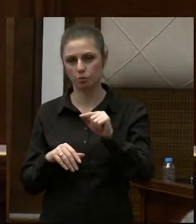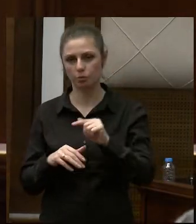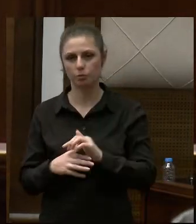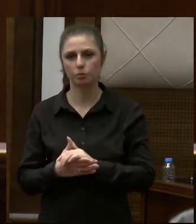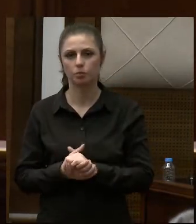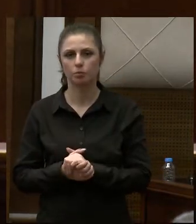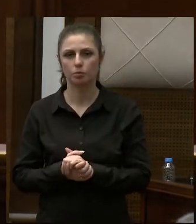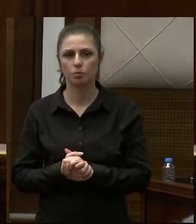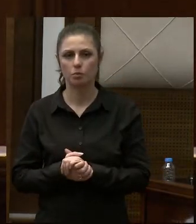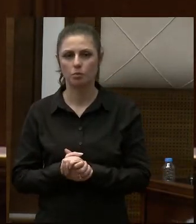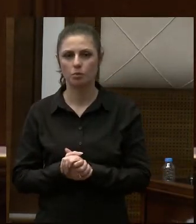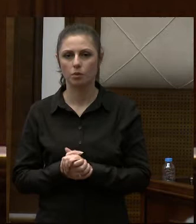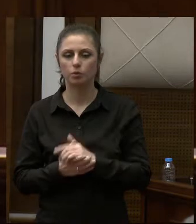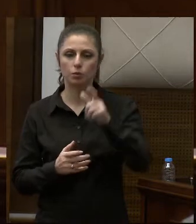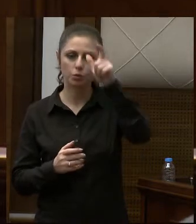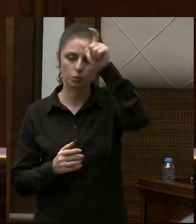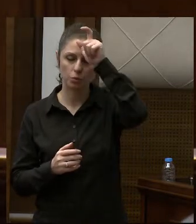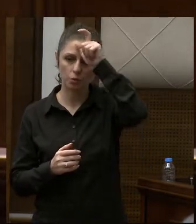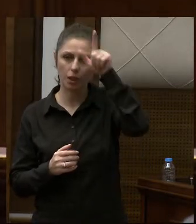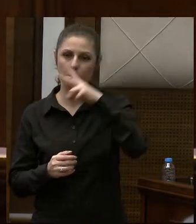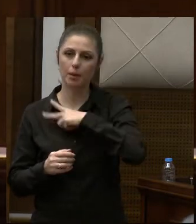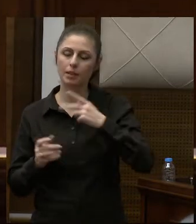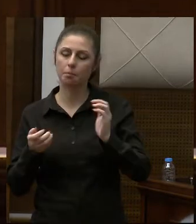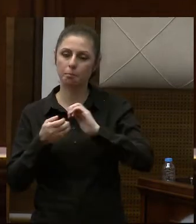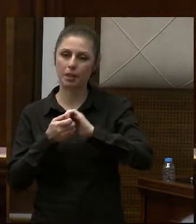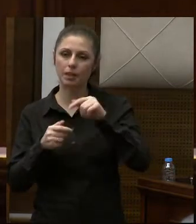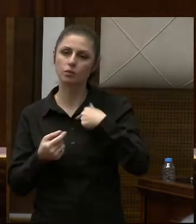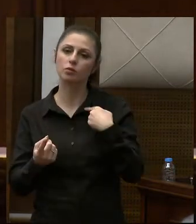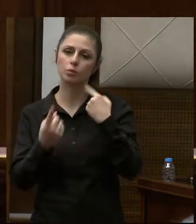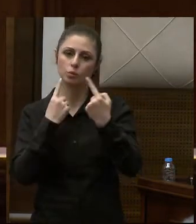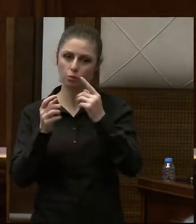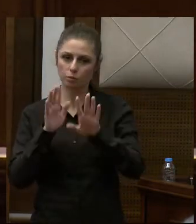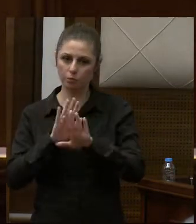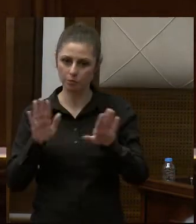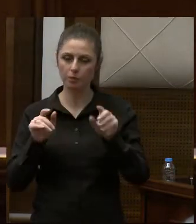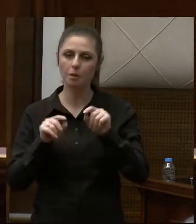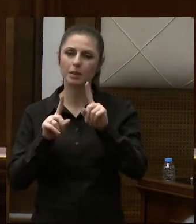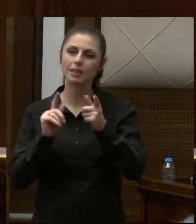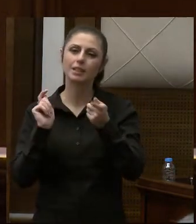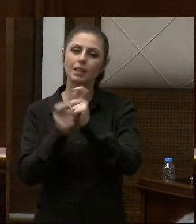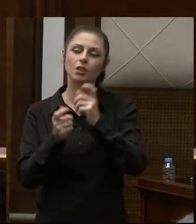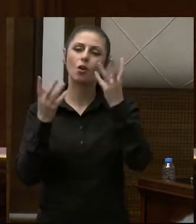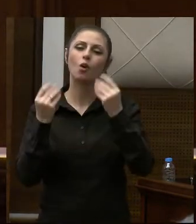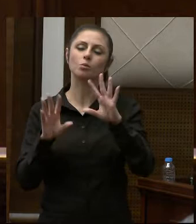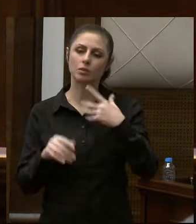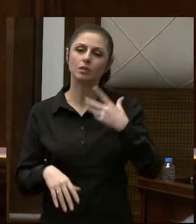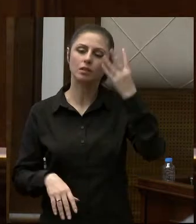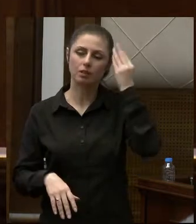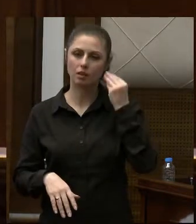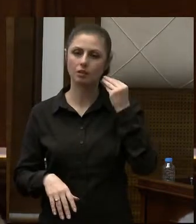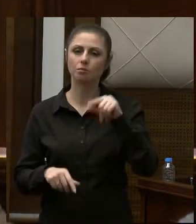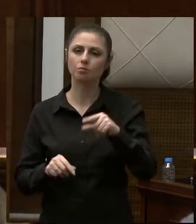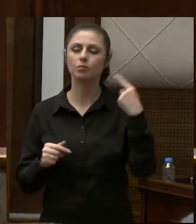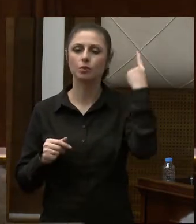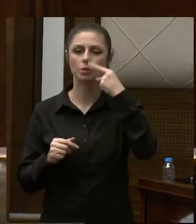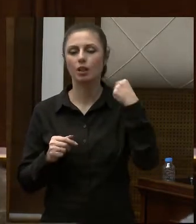bakanlığa daha doğrusu Türkiye Belediye Birliği'nde bunu konuştuk bugüne kadar. Bir değişiklik olmayacağını anladık.